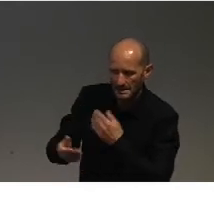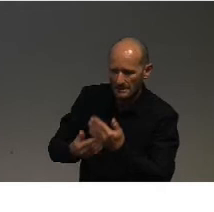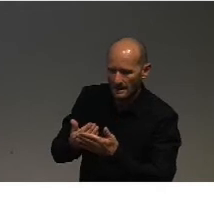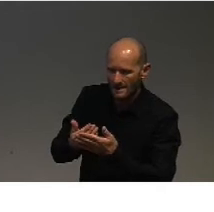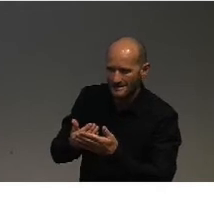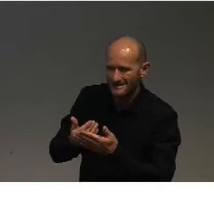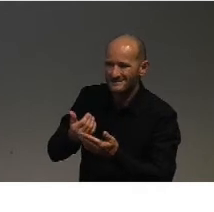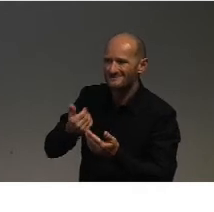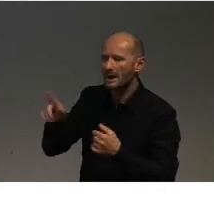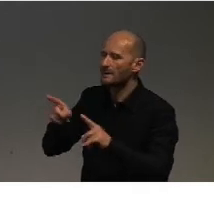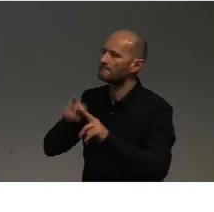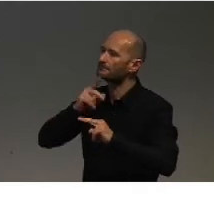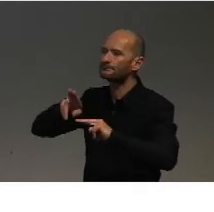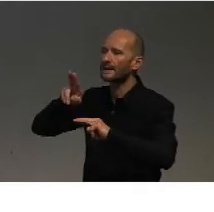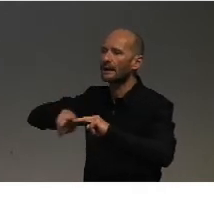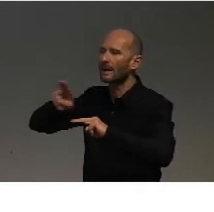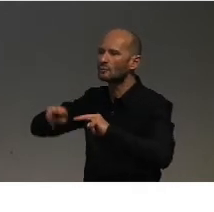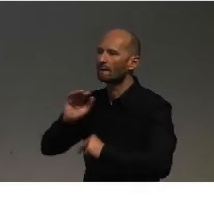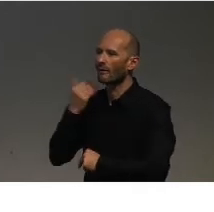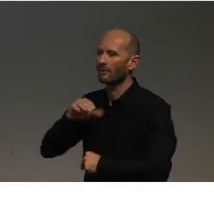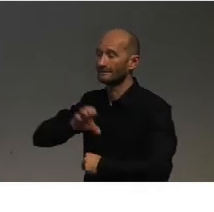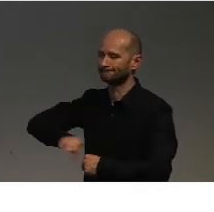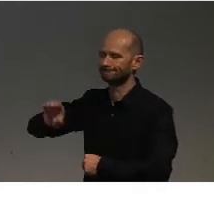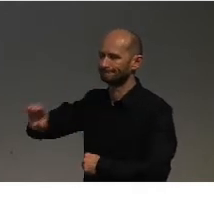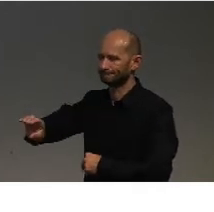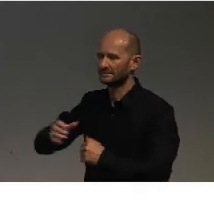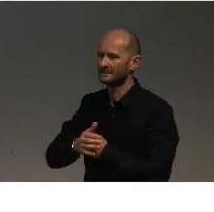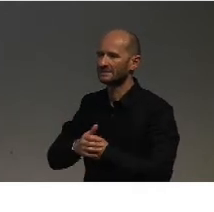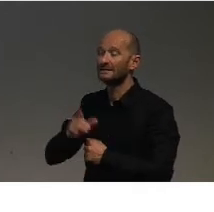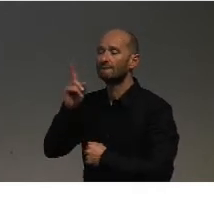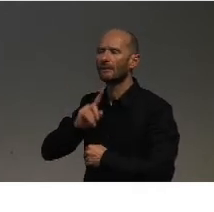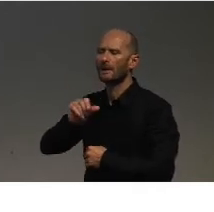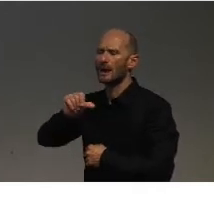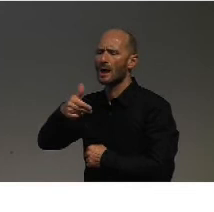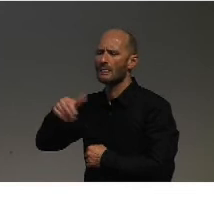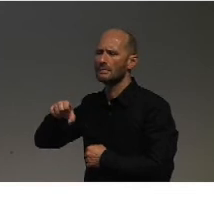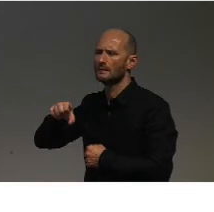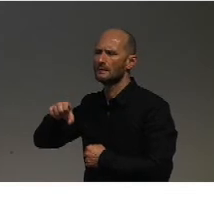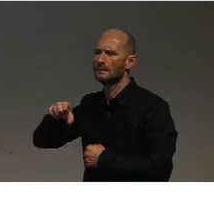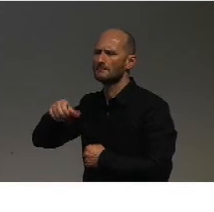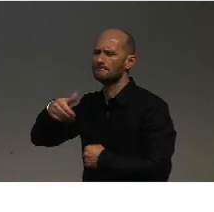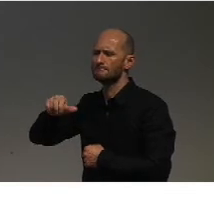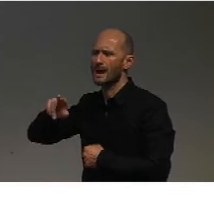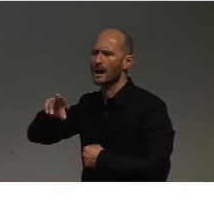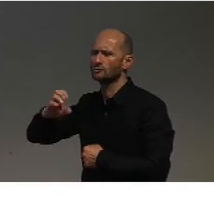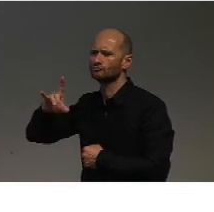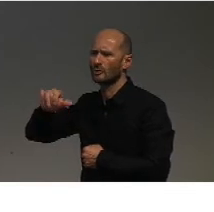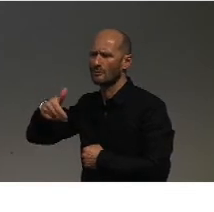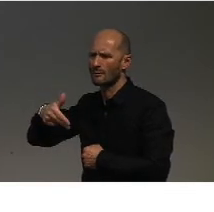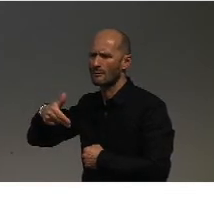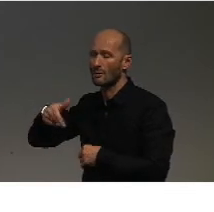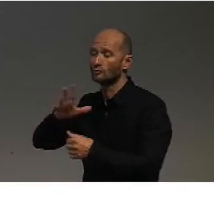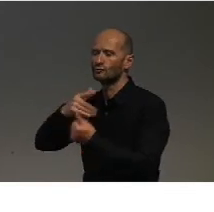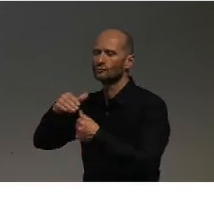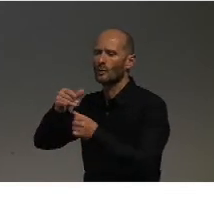une réparation forfaitaire. C'est aussi pour prendre en compte, ça c'est les travaux d'Anne Marchand qui le montrent, Anne Marchand qui est socio-historienne, qui montre qu'il